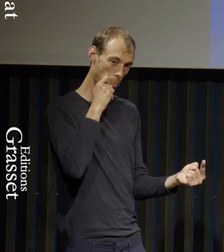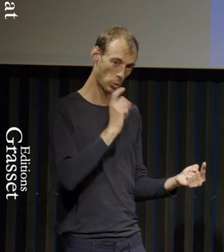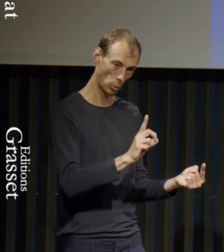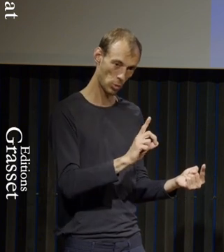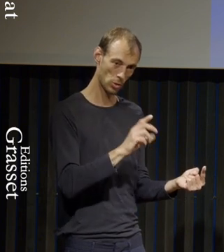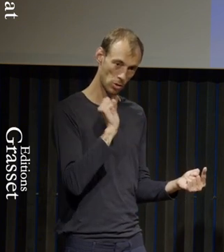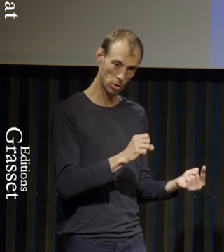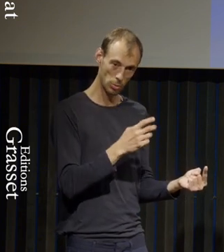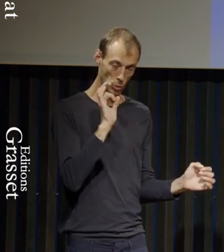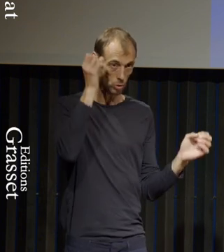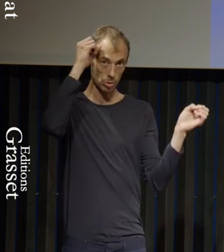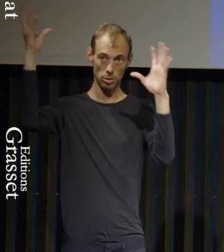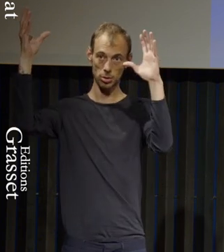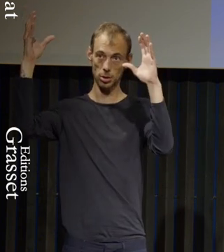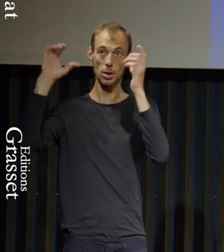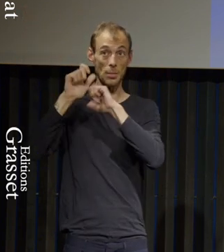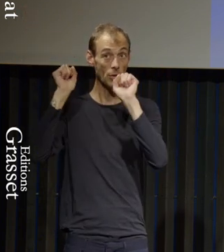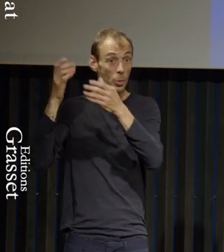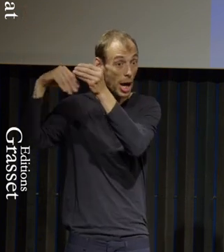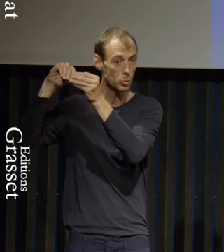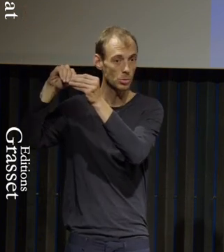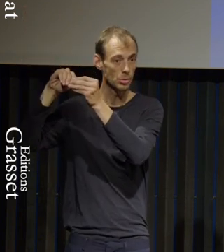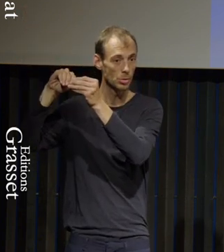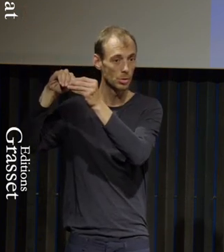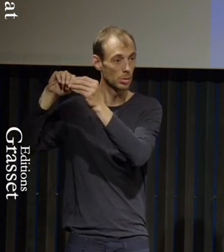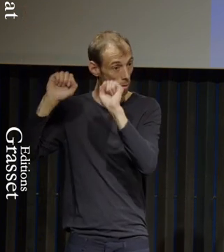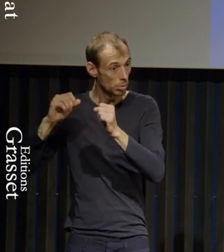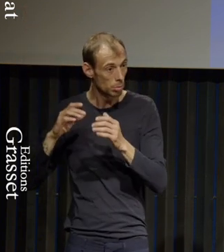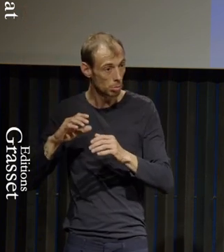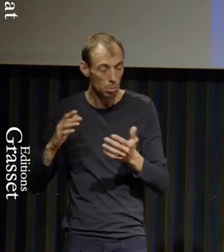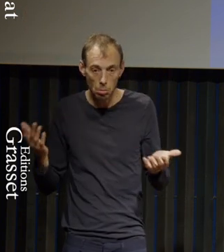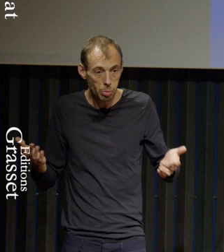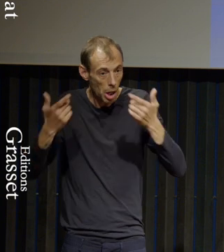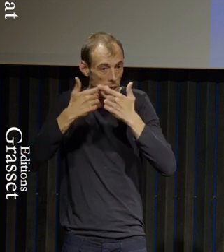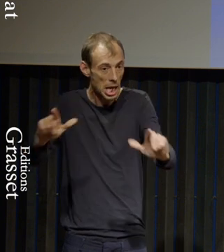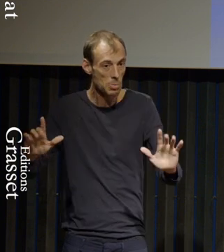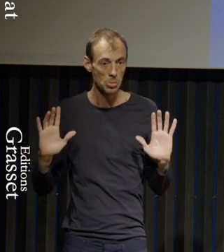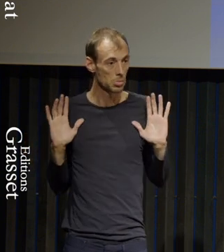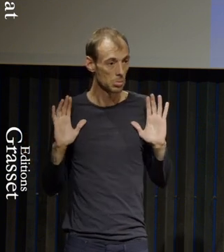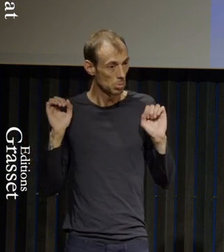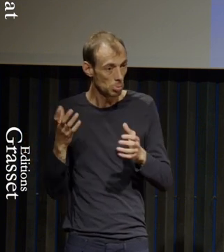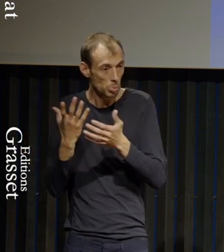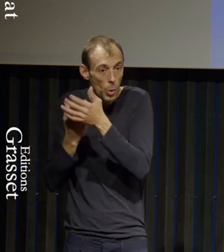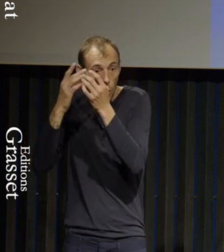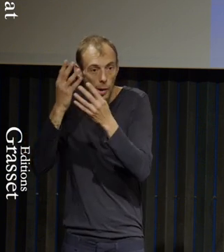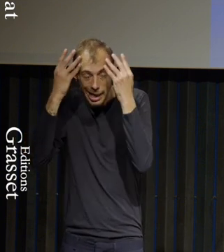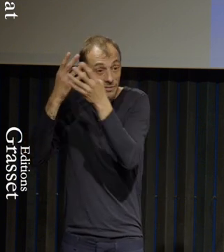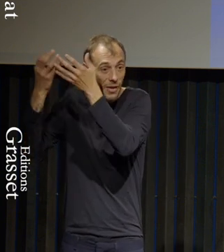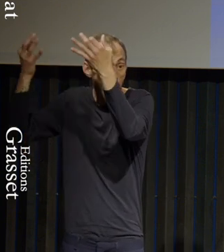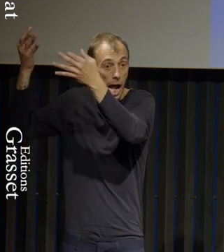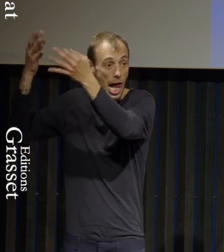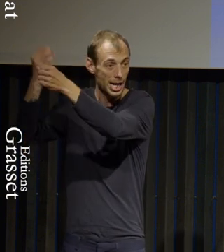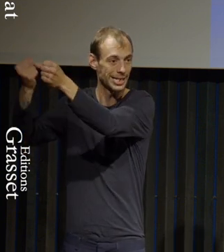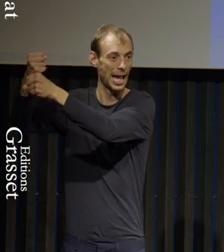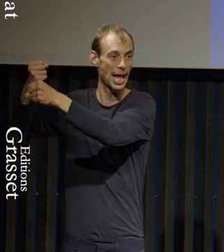cette représentation du monde. Je peux construire, élaborer autant que je le veux, je peux créer. Et en fait, penser, c'est déjà